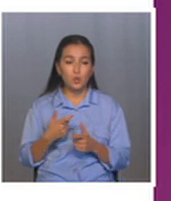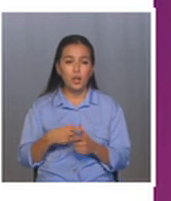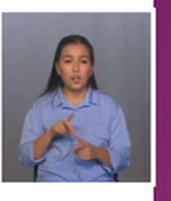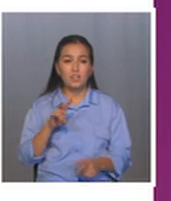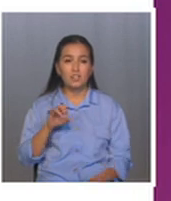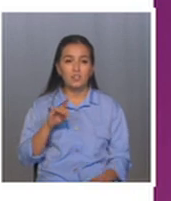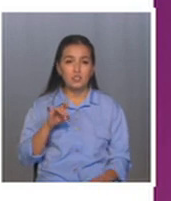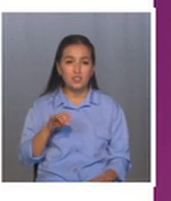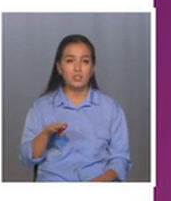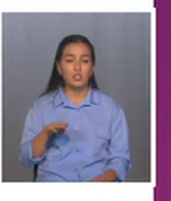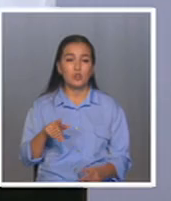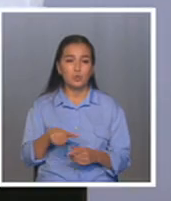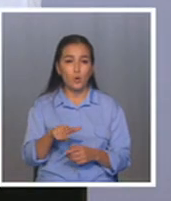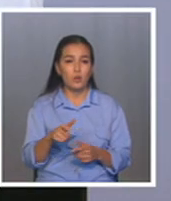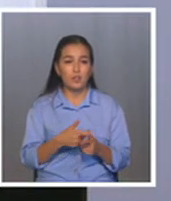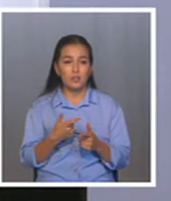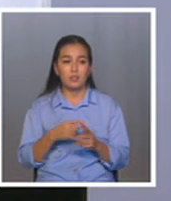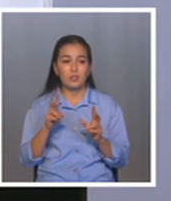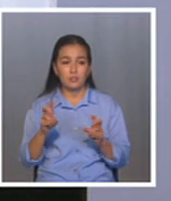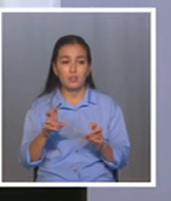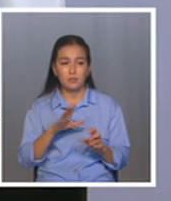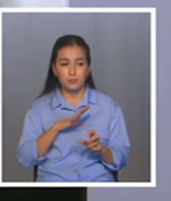жолы деп атала бастады.